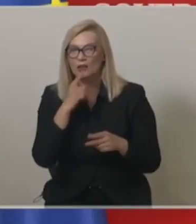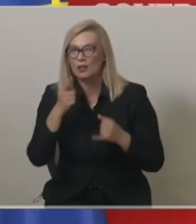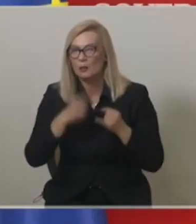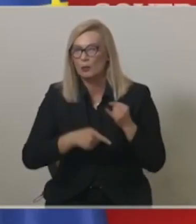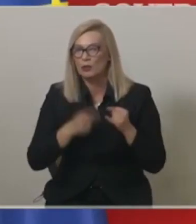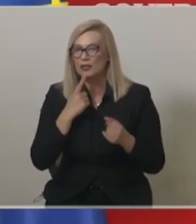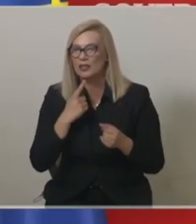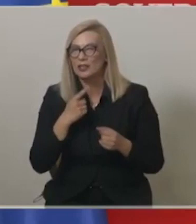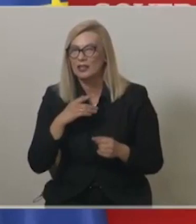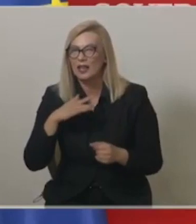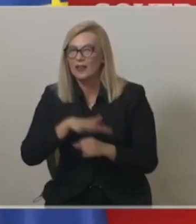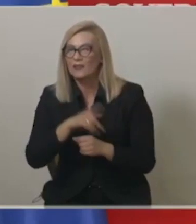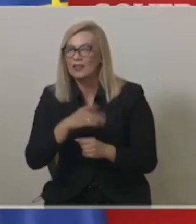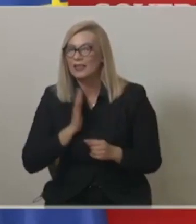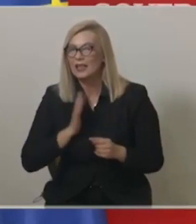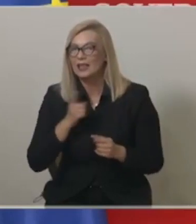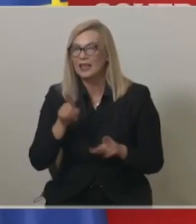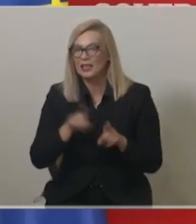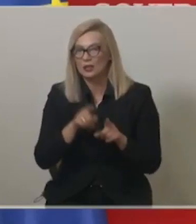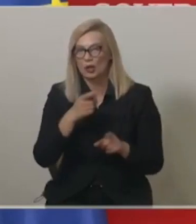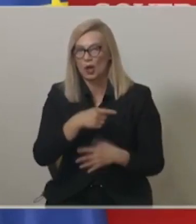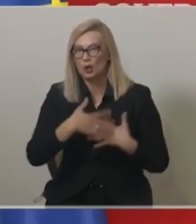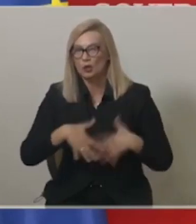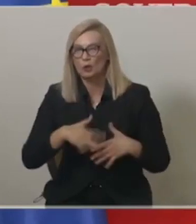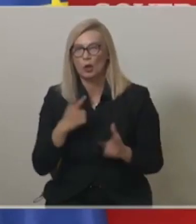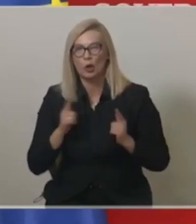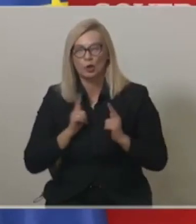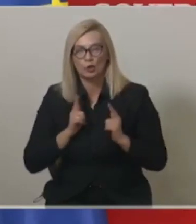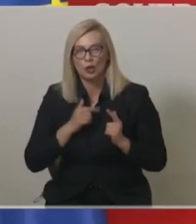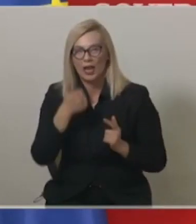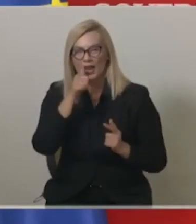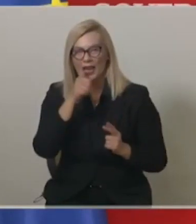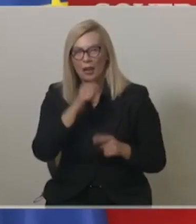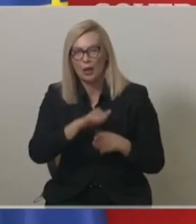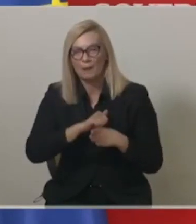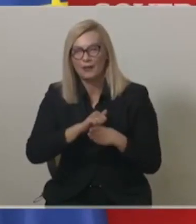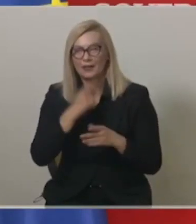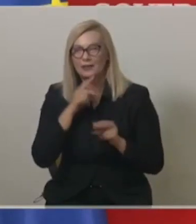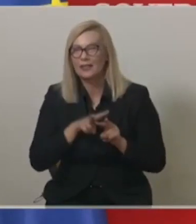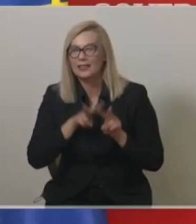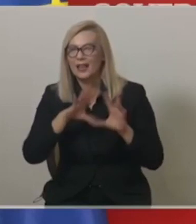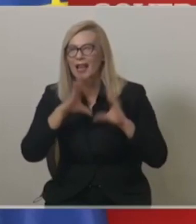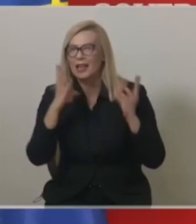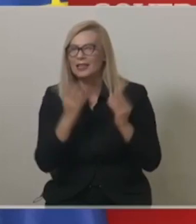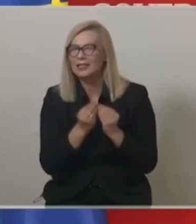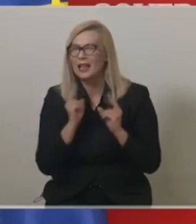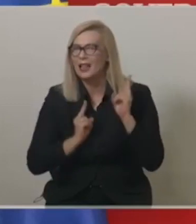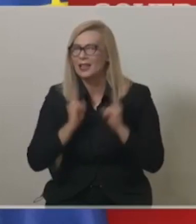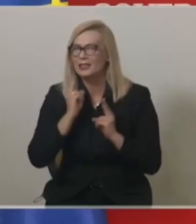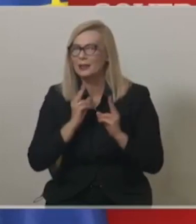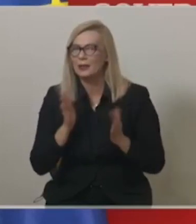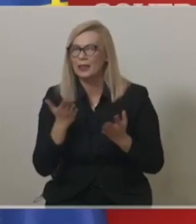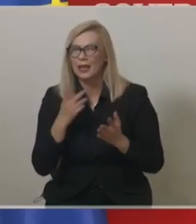последици врз граѓаните и врз стопанството. Така да очекуваме јануари месец да се развива целата дебата, да